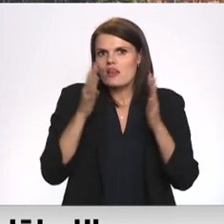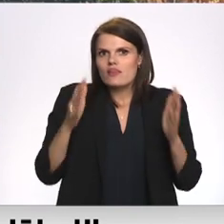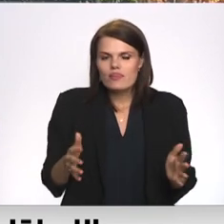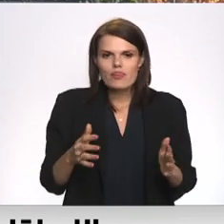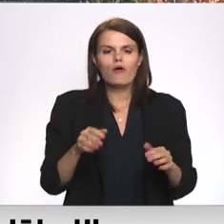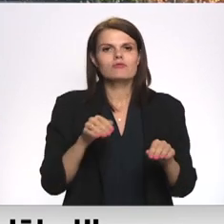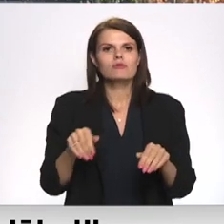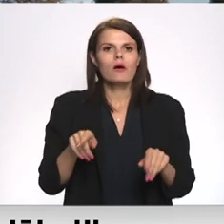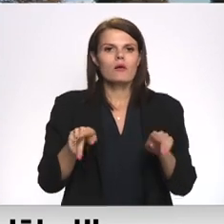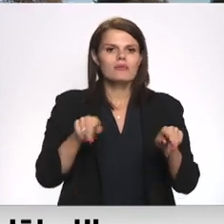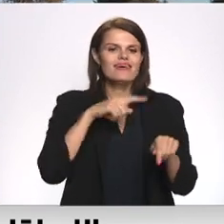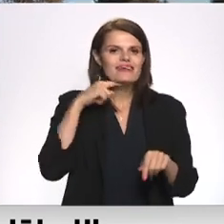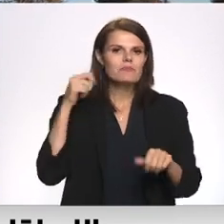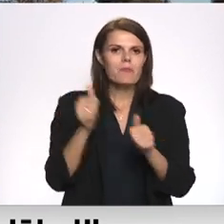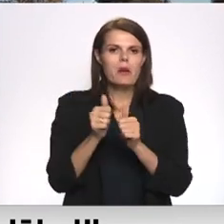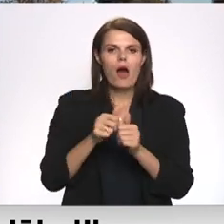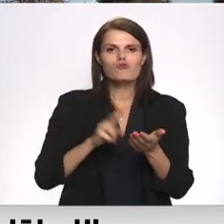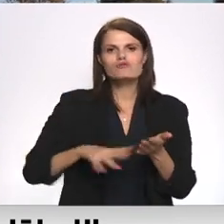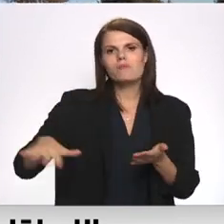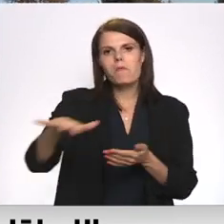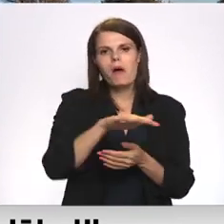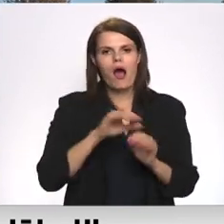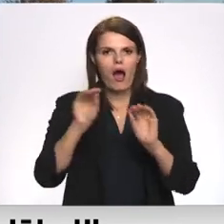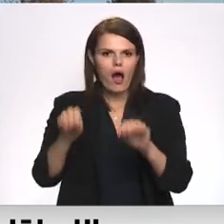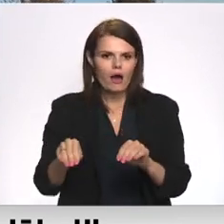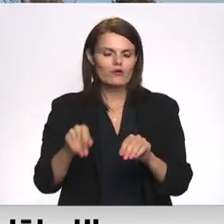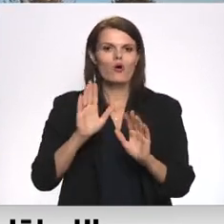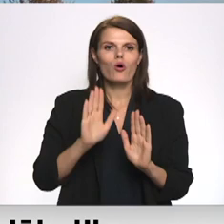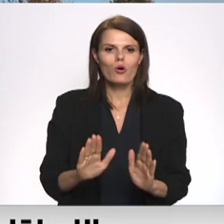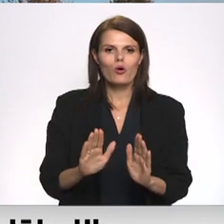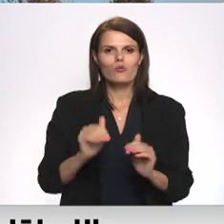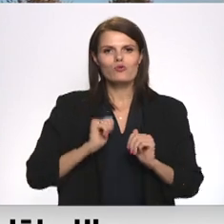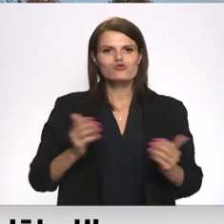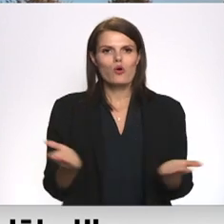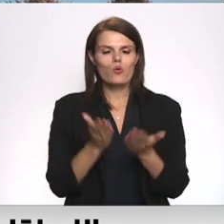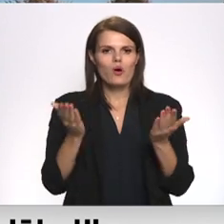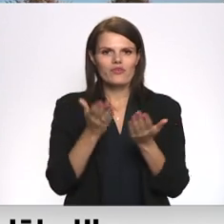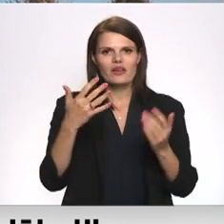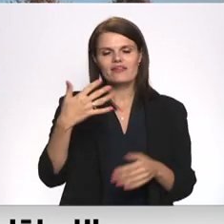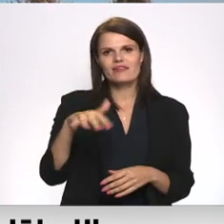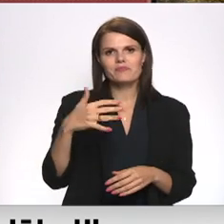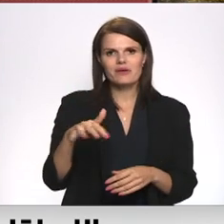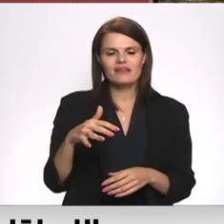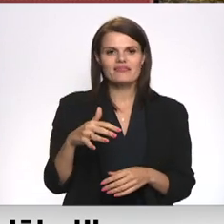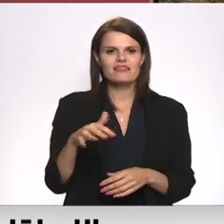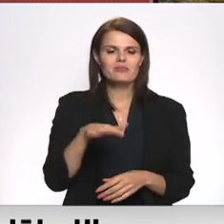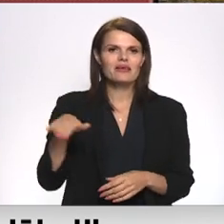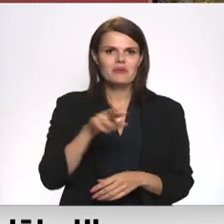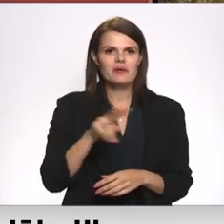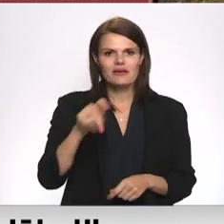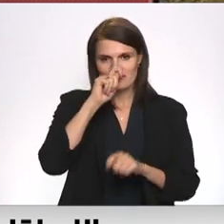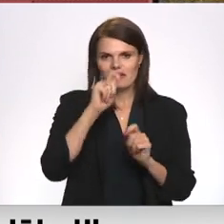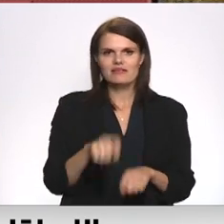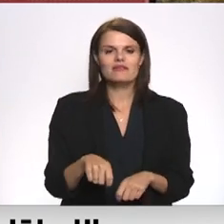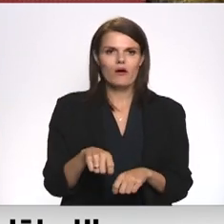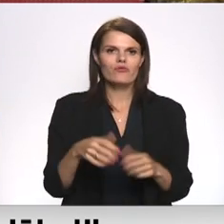Līdzās brāļu kapiem būšot parks, kurā tiks godināts 51 ēts, kas šajā apkaimē tika zaudēts kara laikā. Kādreizējā krogu